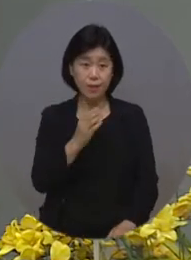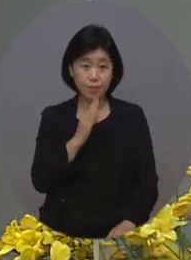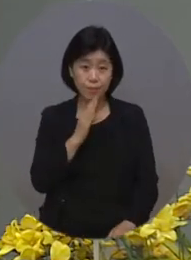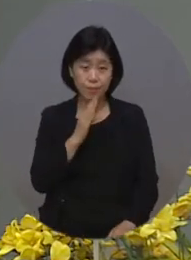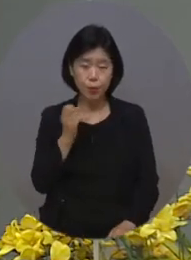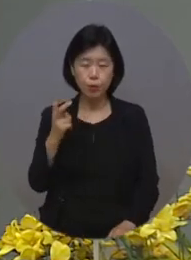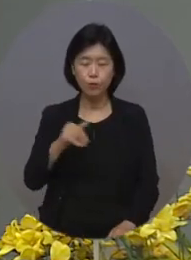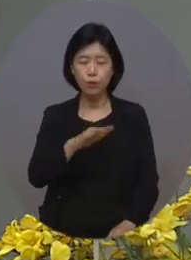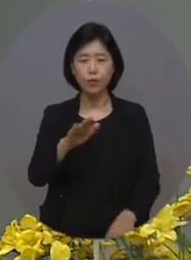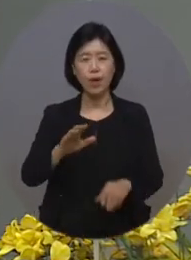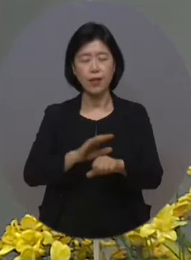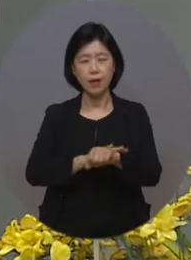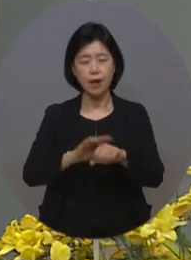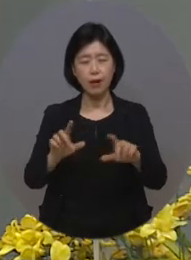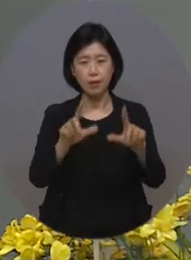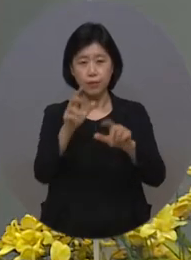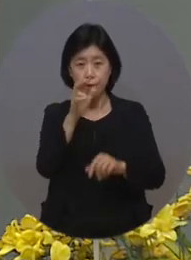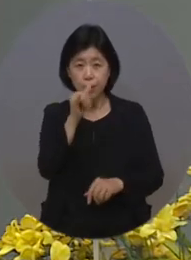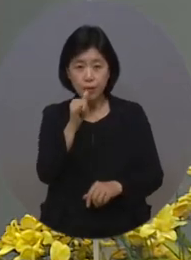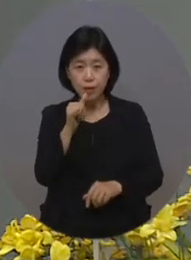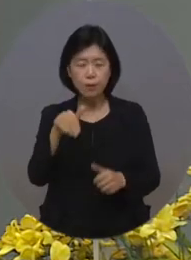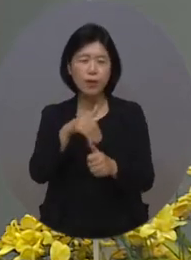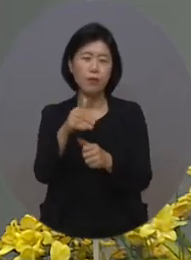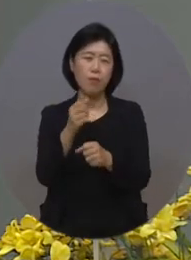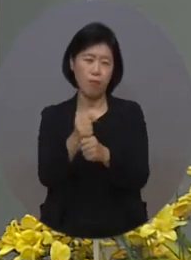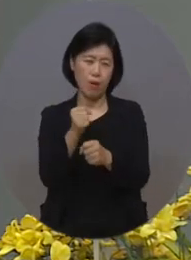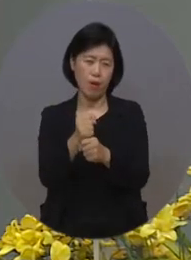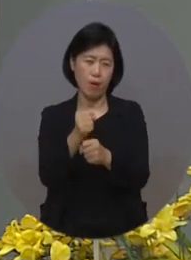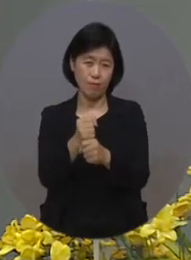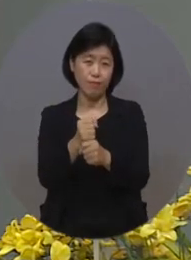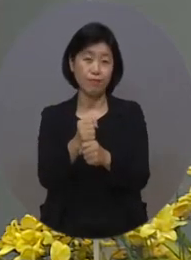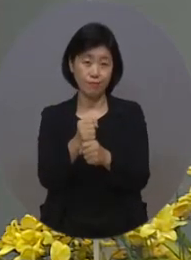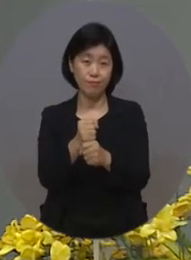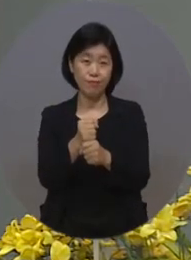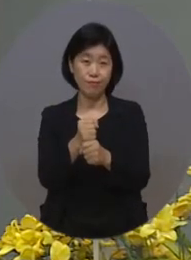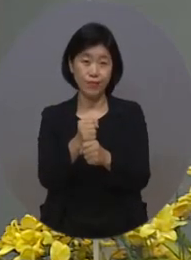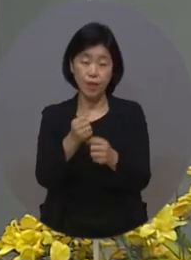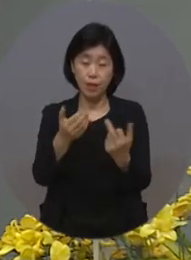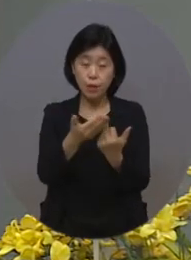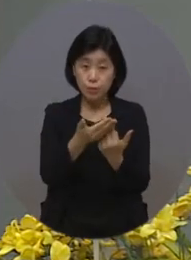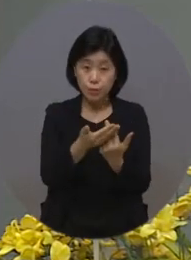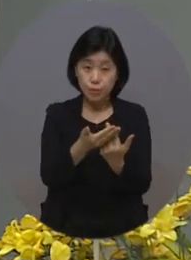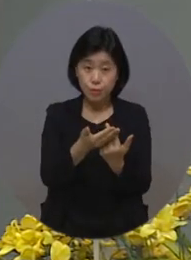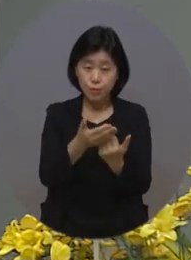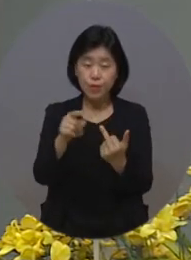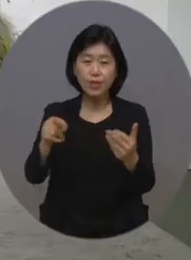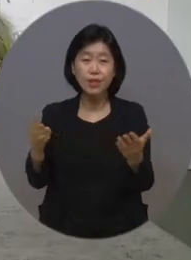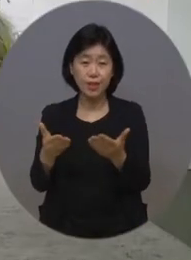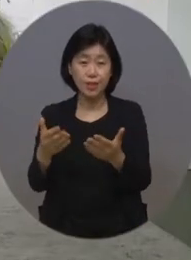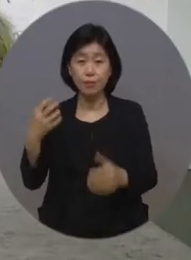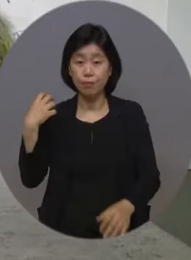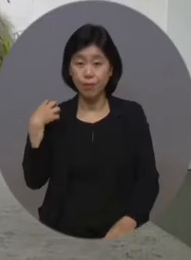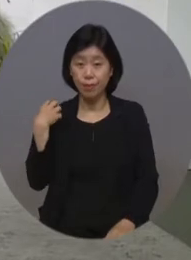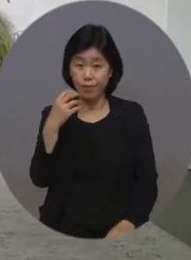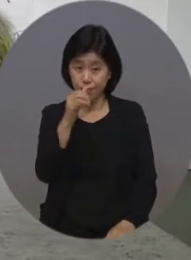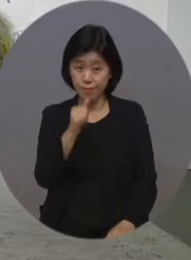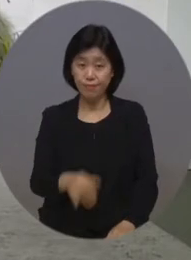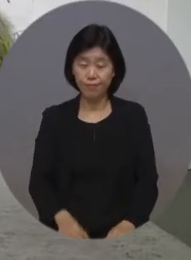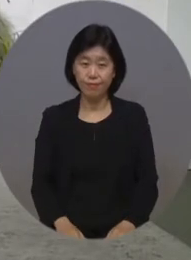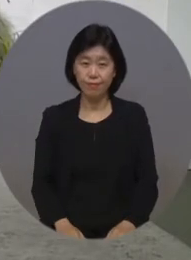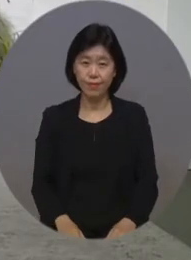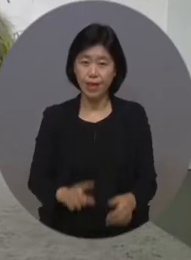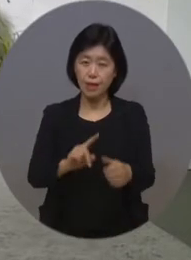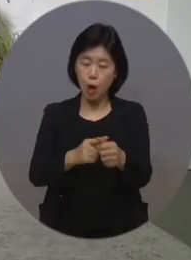환경을 만드는 거고 내 이제 로키는 거잖아 그래서 제주도가 그 역할을 하고 있었네요 자연을 지키고 내한 소를 죽이고 4